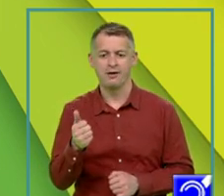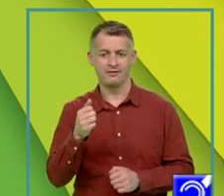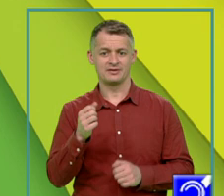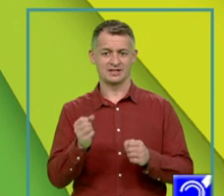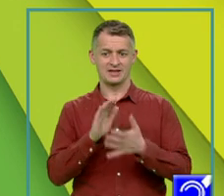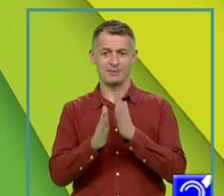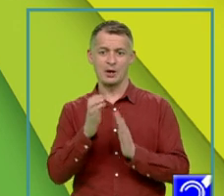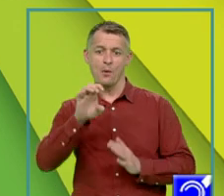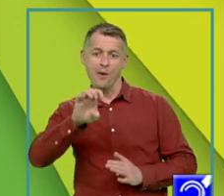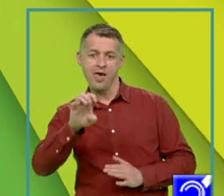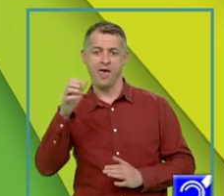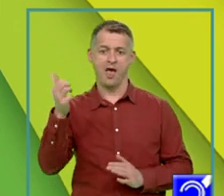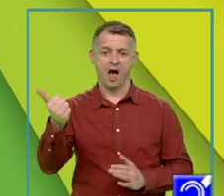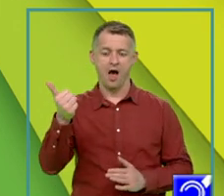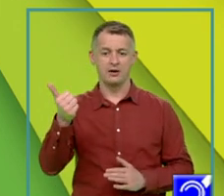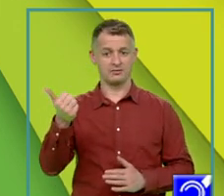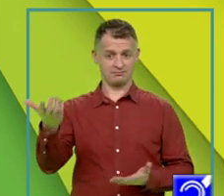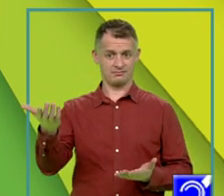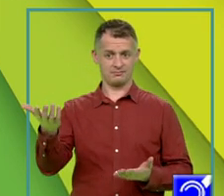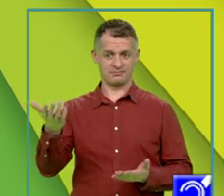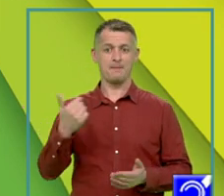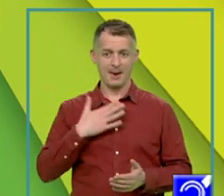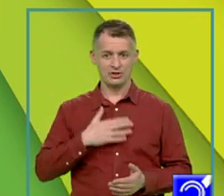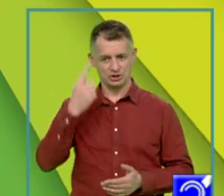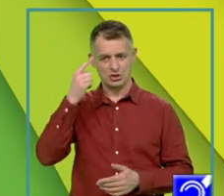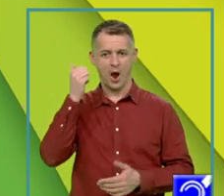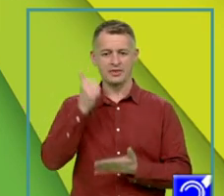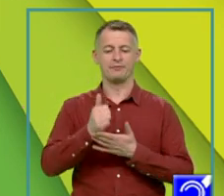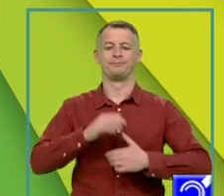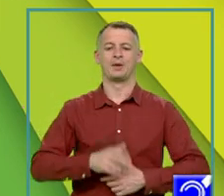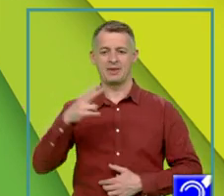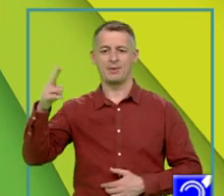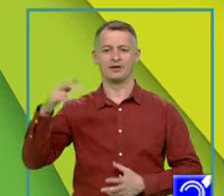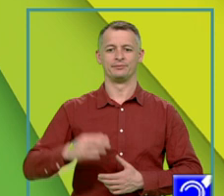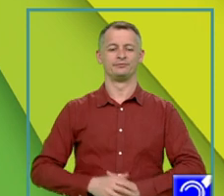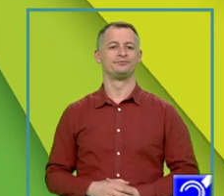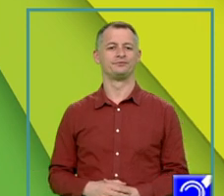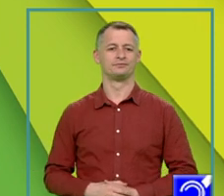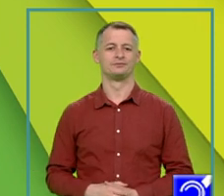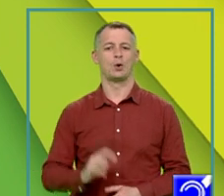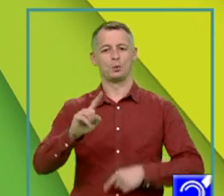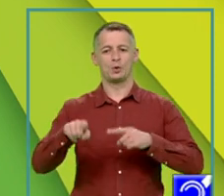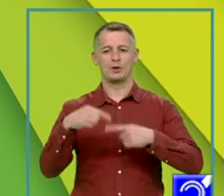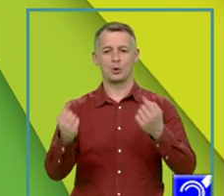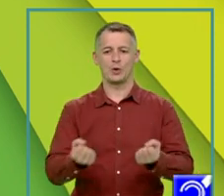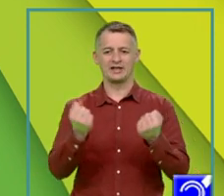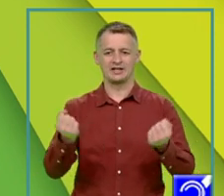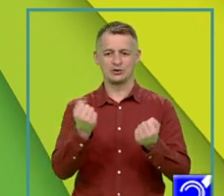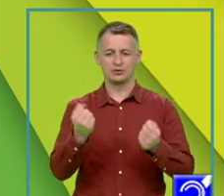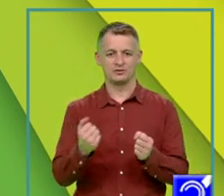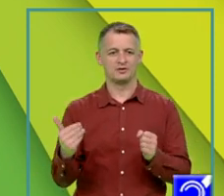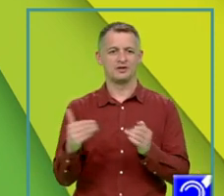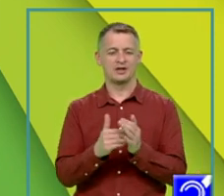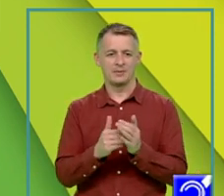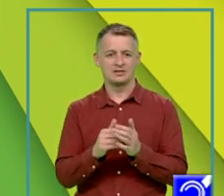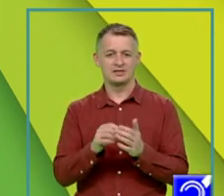iar plăcea să știu adevărul Hai să vedem mai departe următorul exercițiu trebuie să